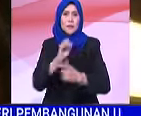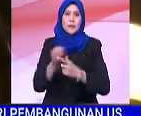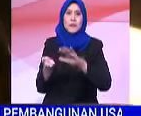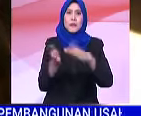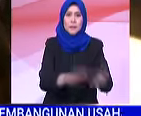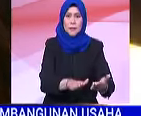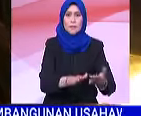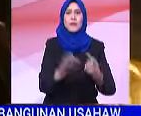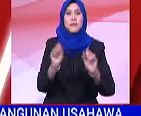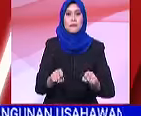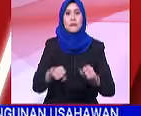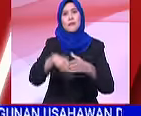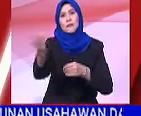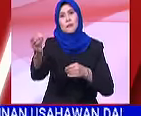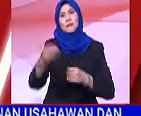pengebumian.